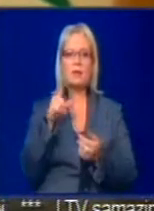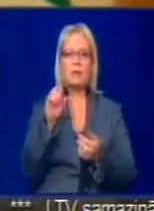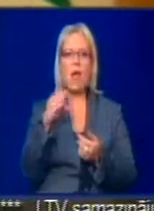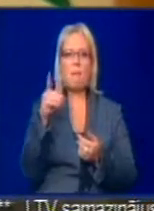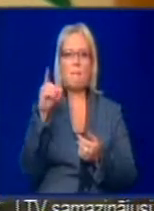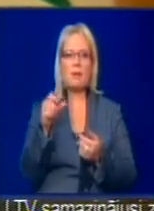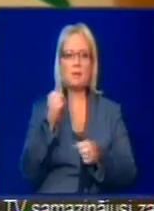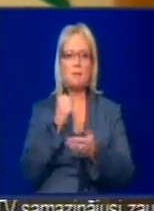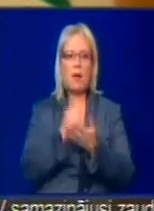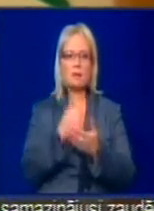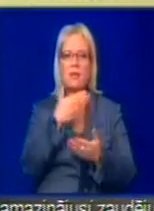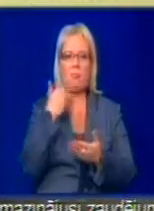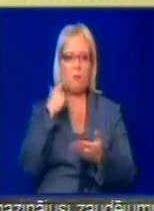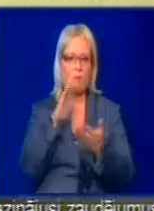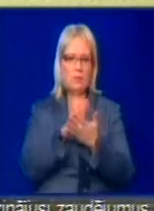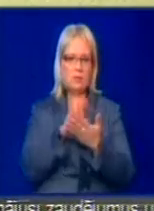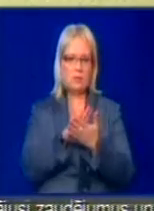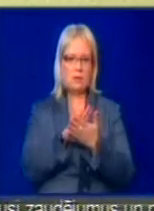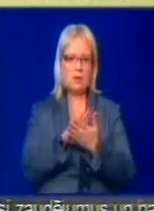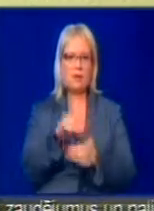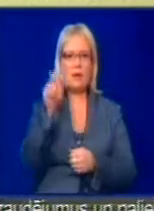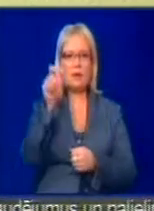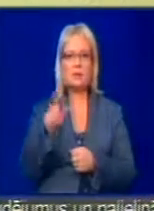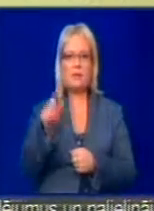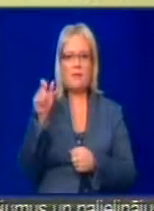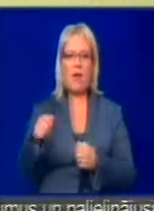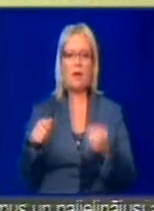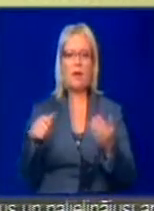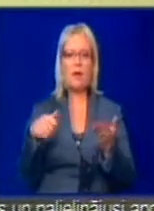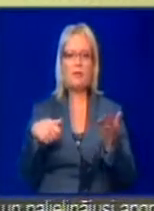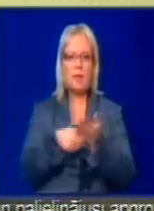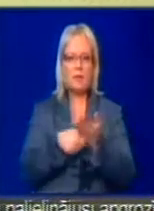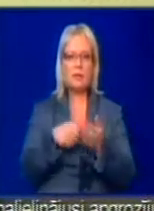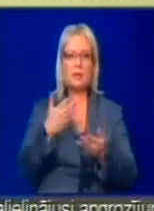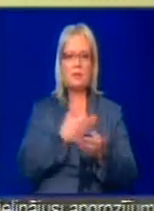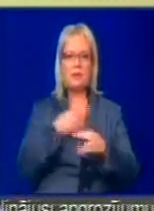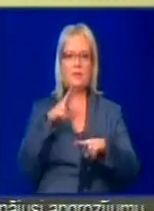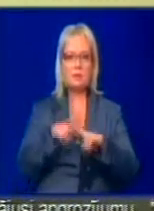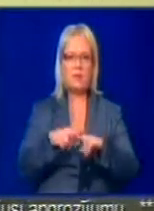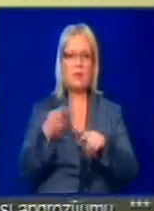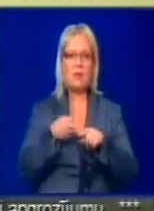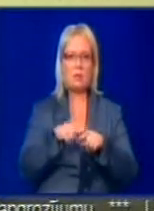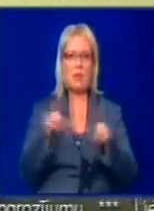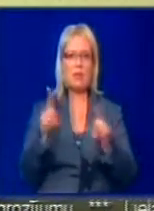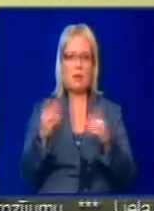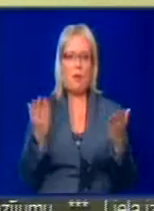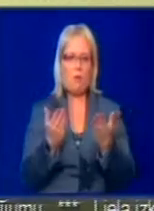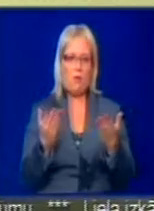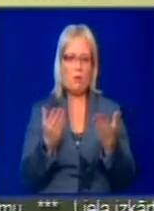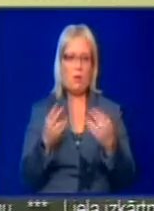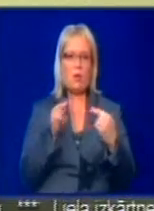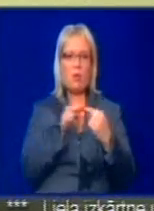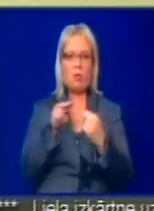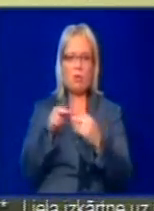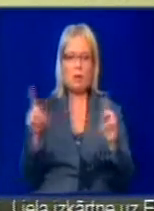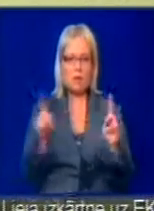pagastā, nesot bijis pazīstams. Ja cilvēki deklarējas, nu tad dzīves vieta tad ir kaut kāda, jā, tad